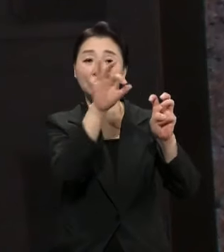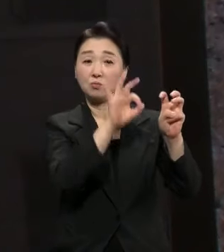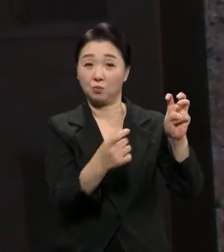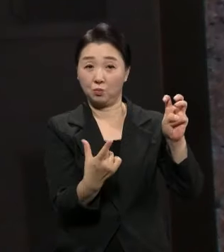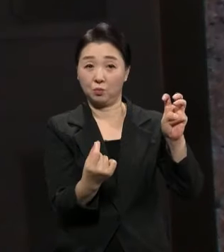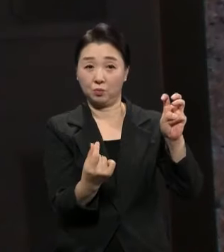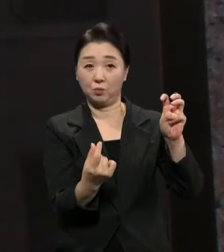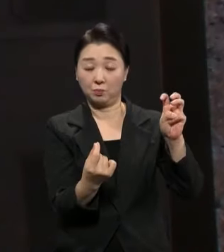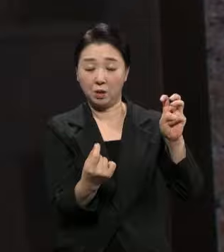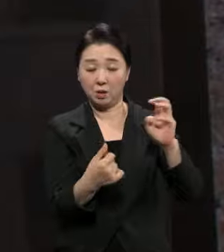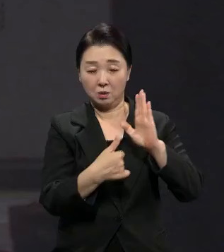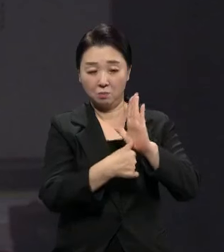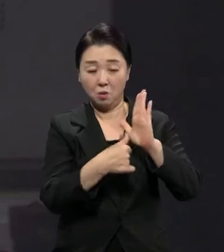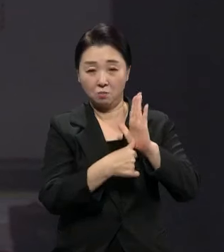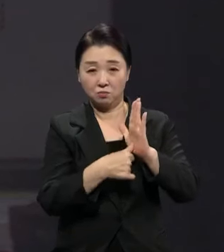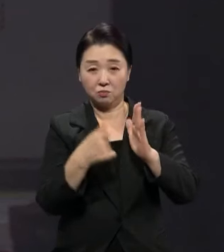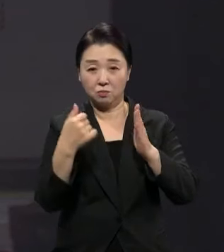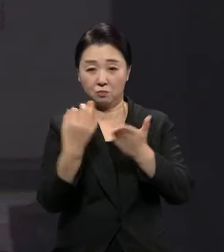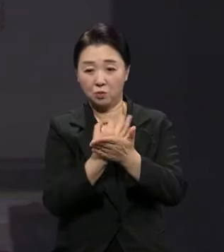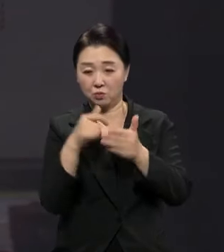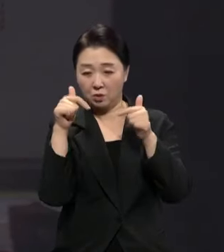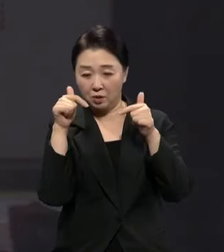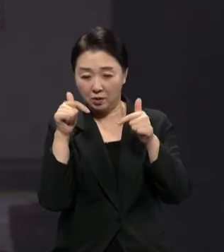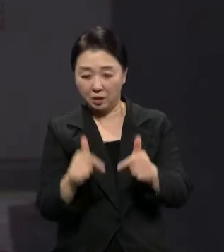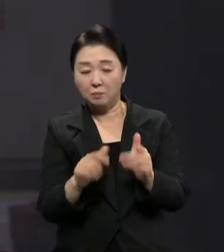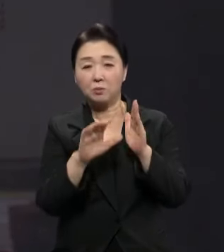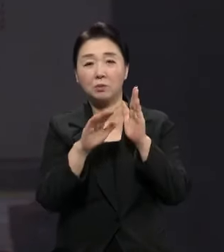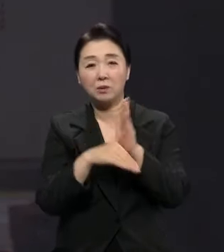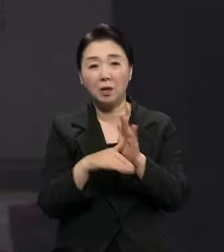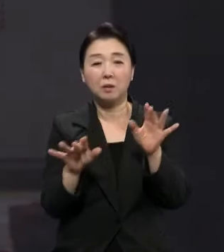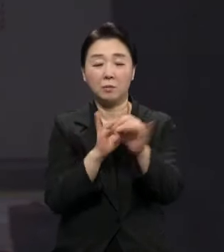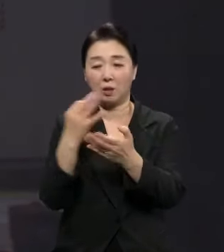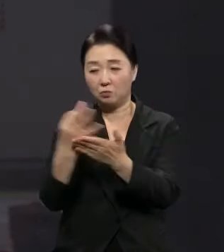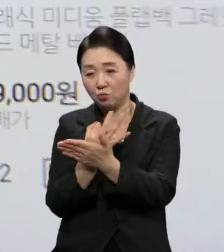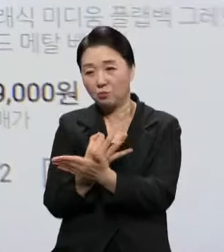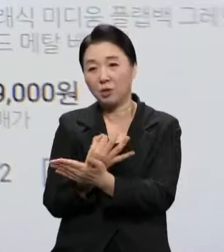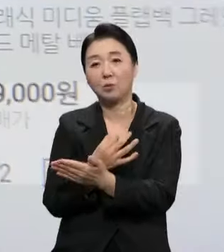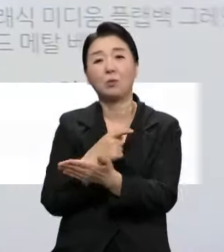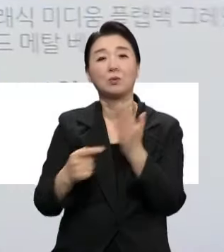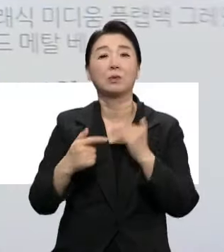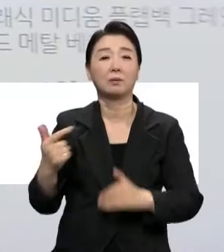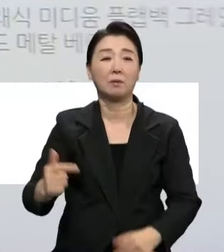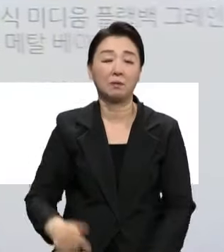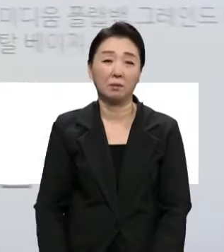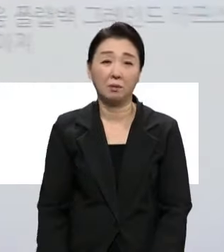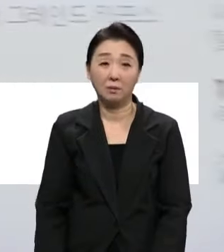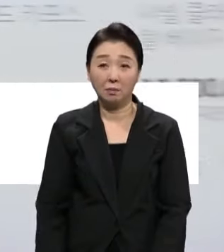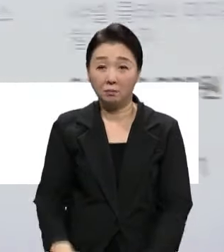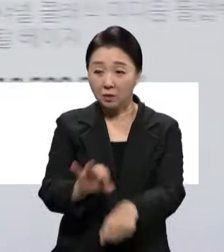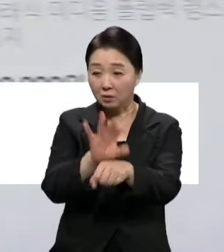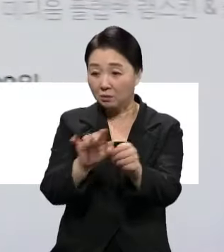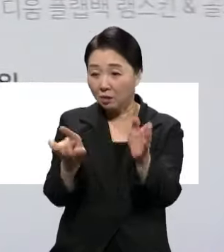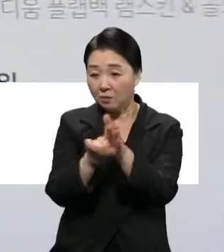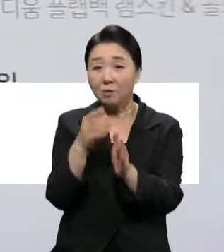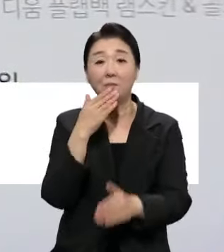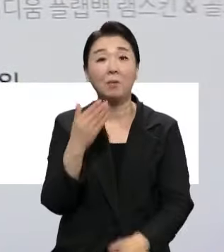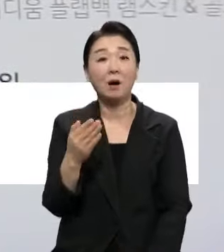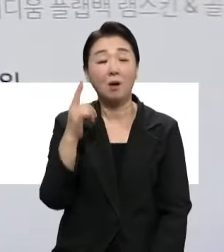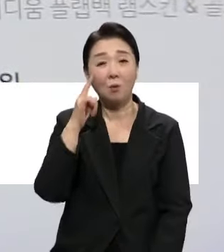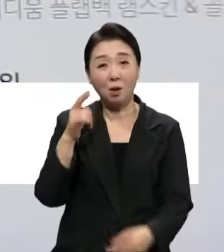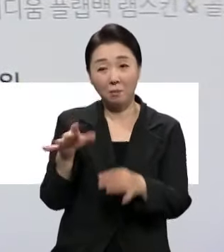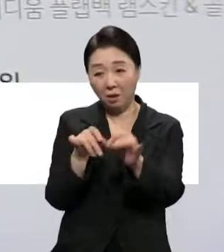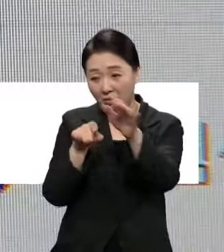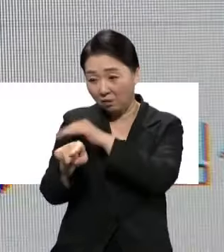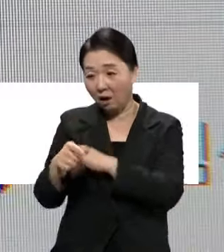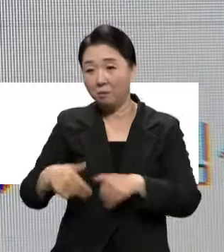만큼 명품 매출 감소는 백화점 매출에도 큰 영향을 미칩니다. 잘 믿을 수 있는 사이트들도 많고 굳이 매장 안